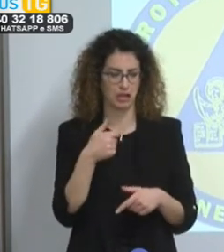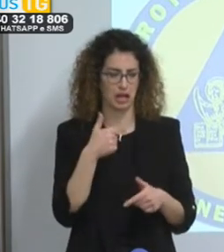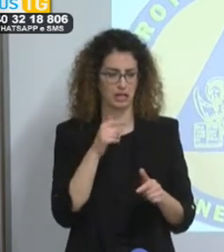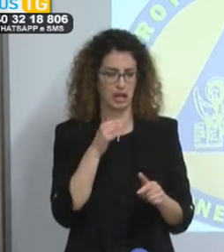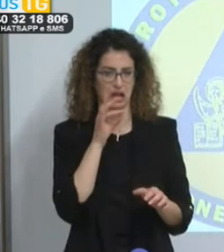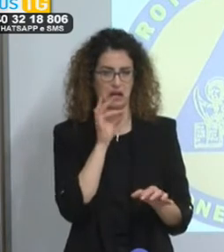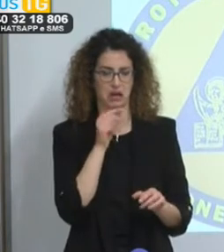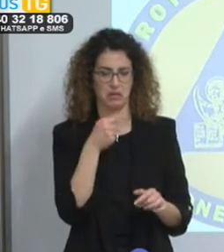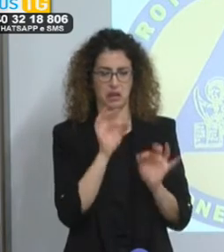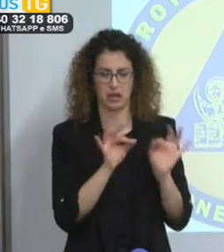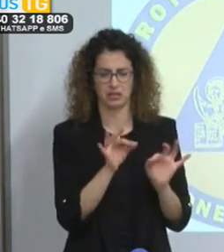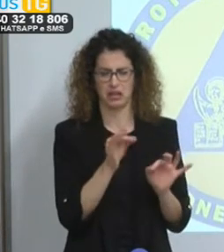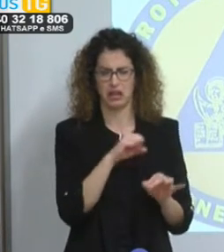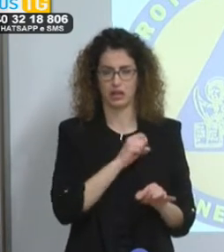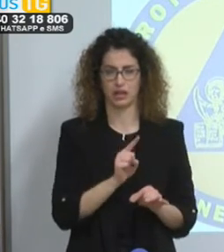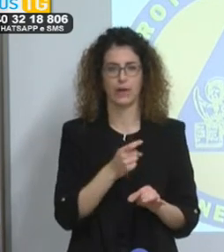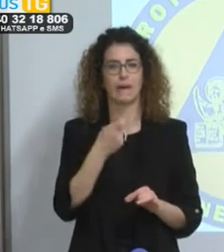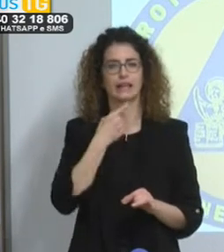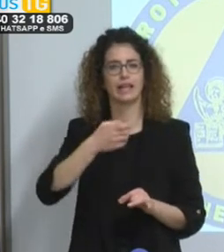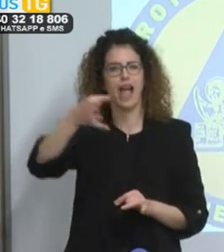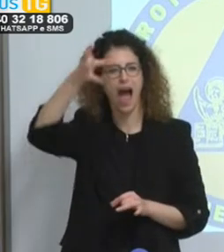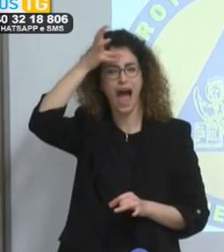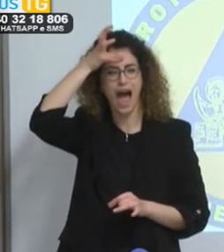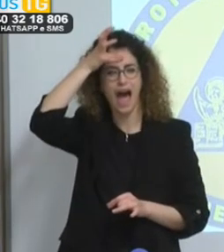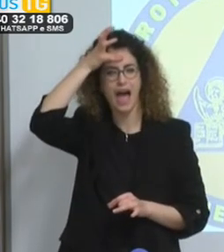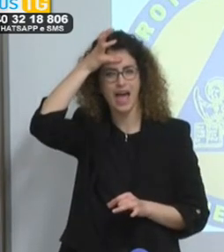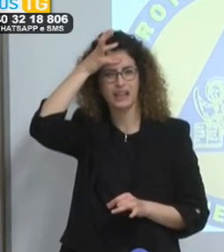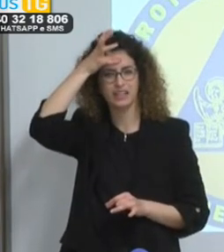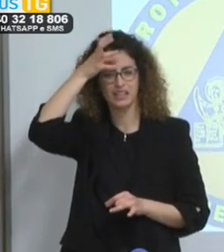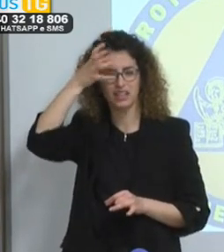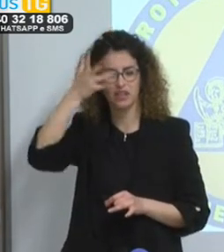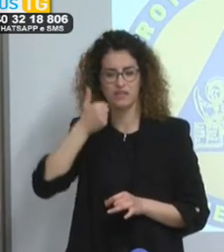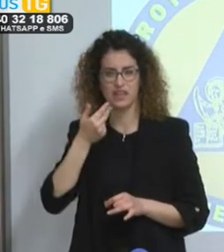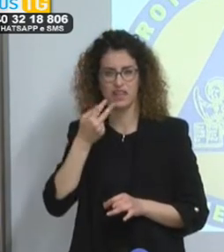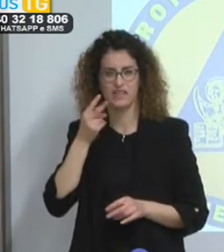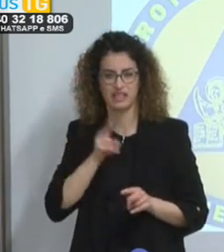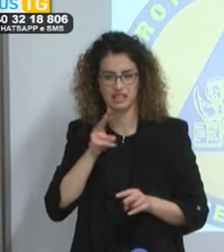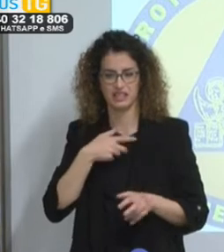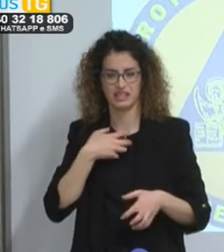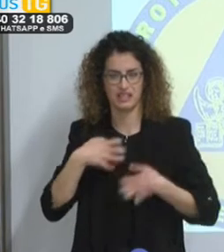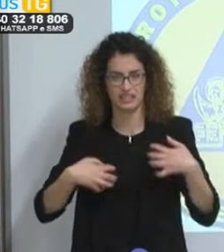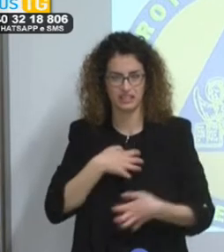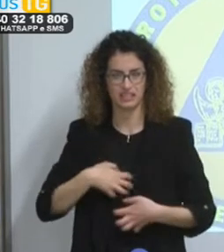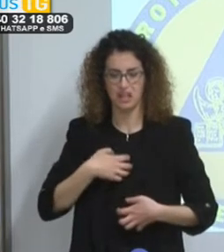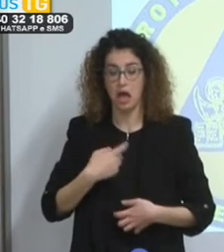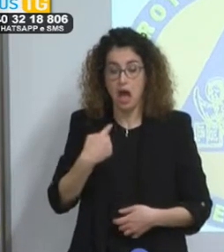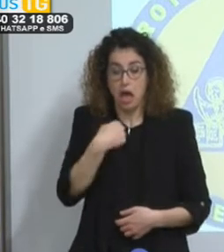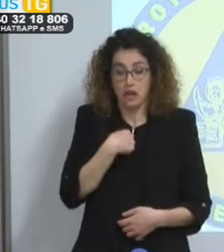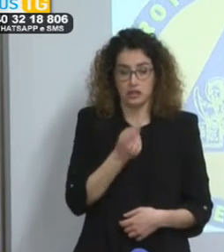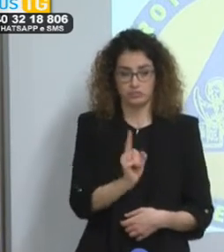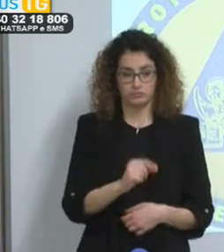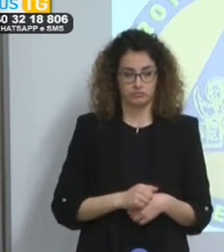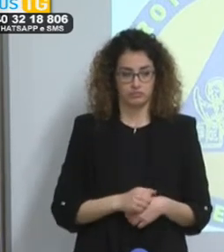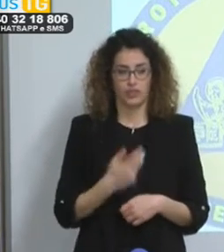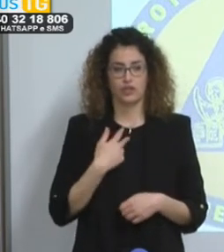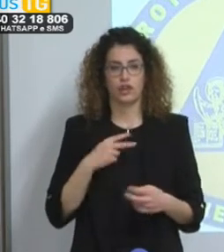non mi ricordo più, sinceramente. Chi ha tanta memoria per stare qua è rancoroso e vendicativo, io non lo sono, cioè cosa volete? Io avevo